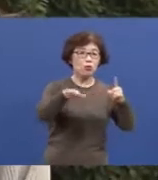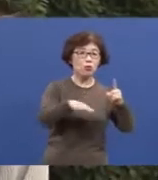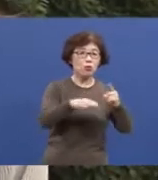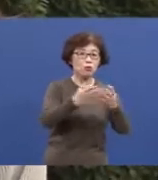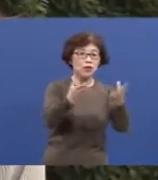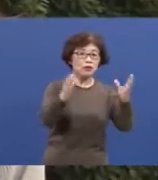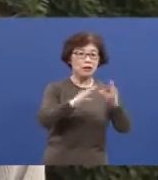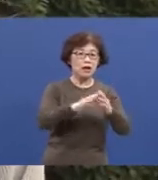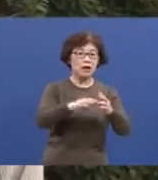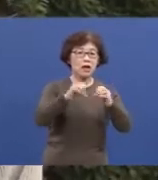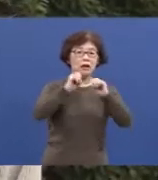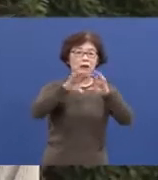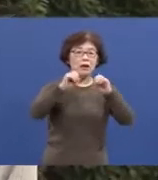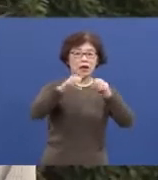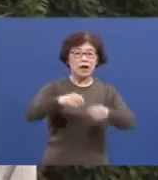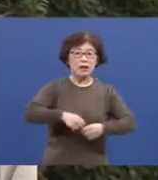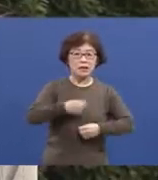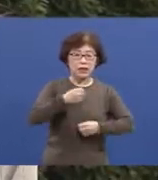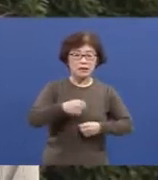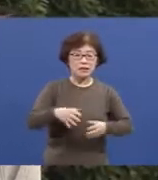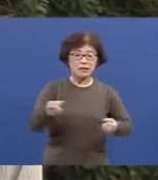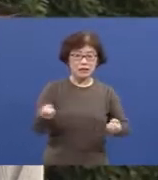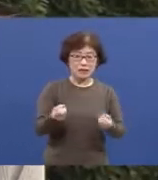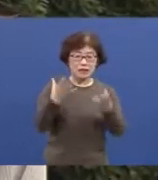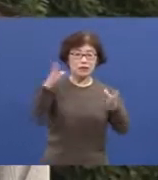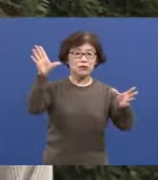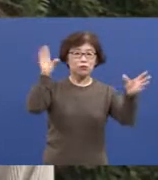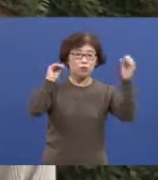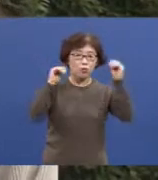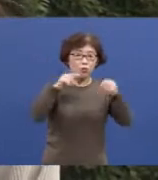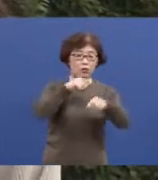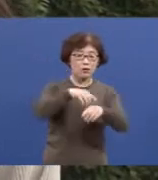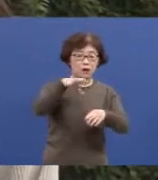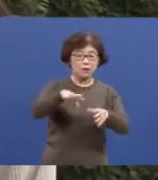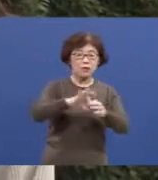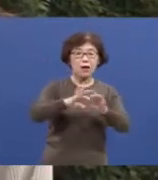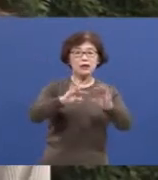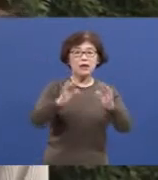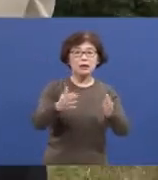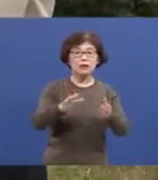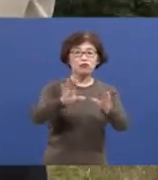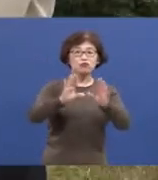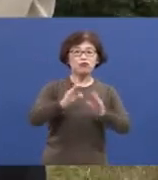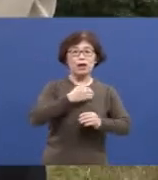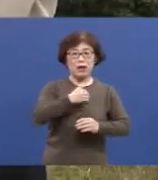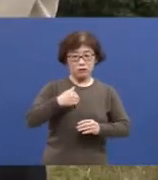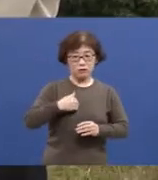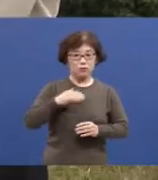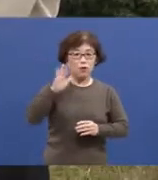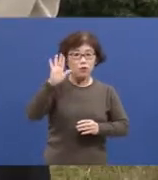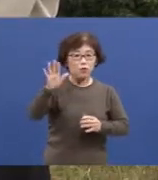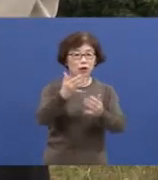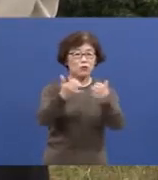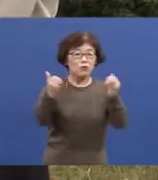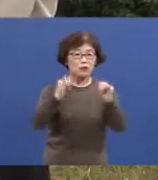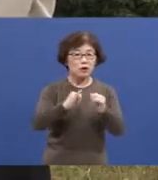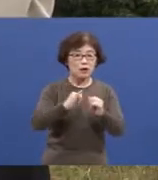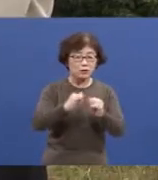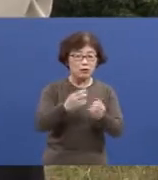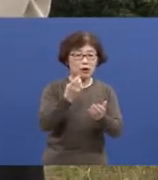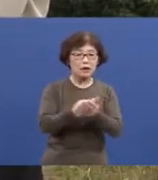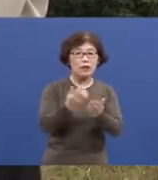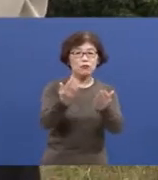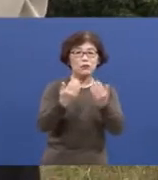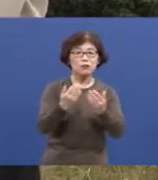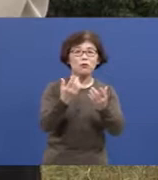される正しい最新の情報を時間や場所問わず得ることができますから、これからの社会に必要不可欠です